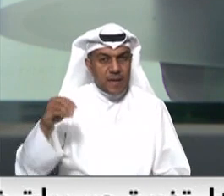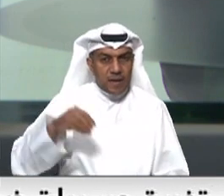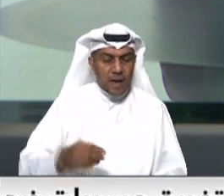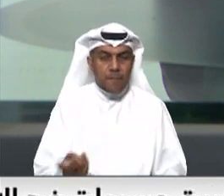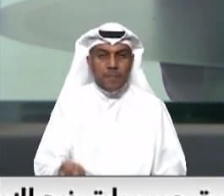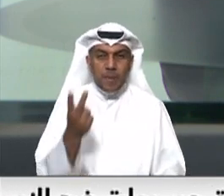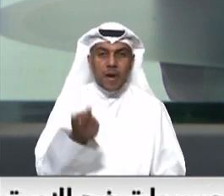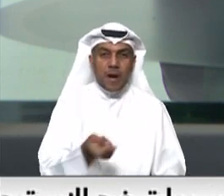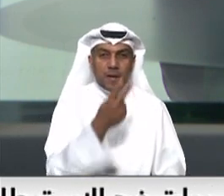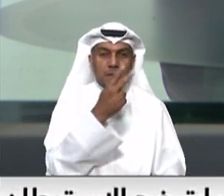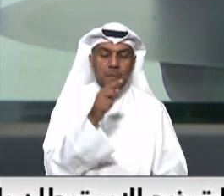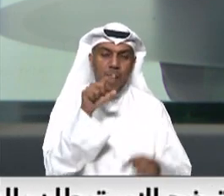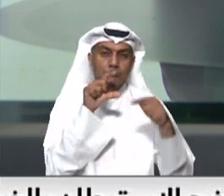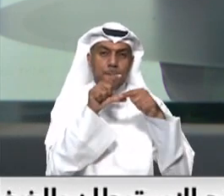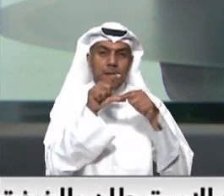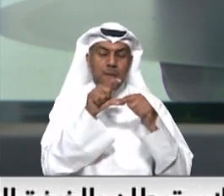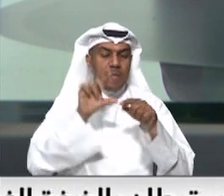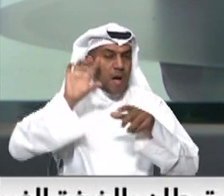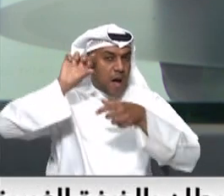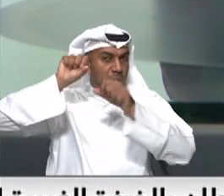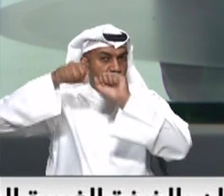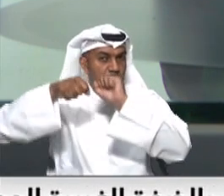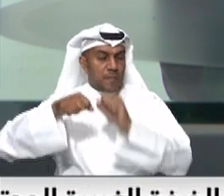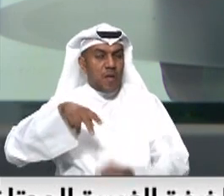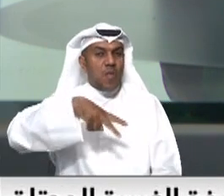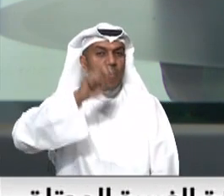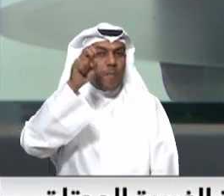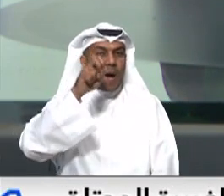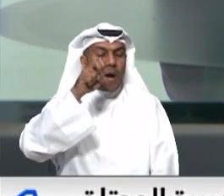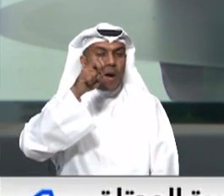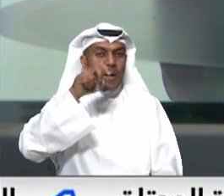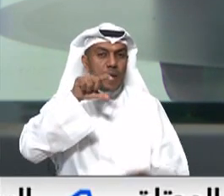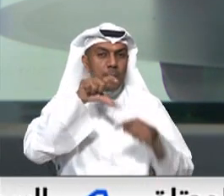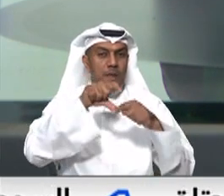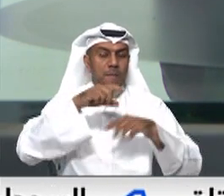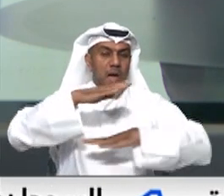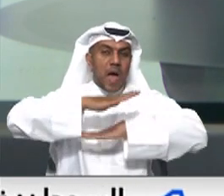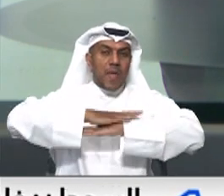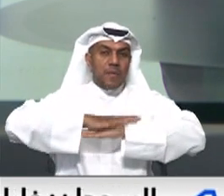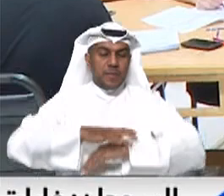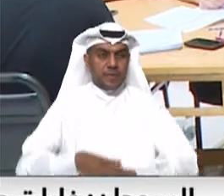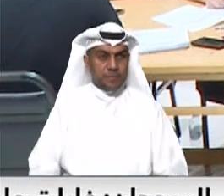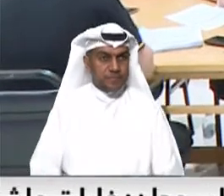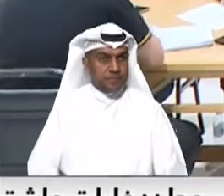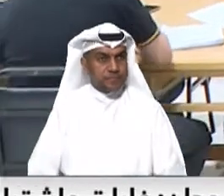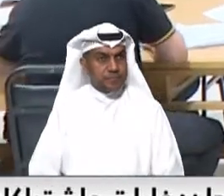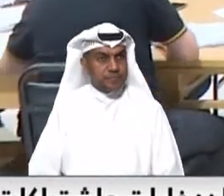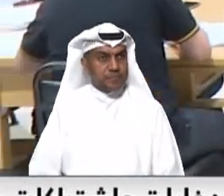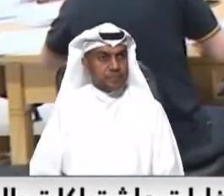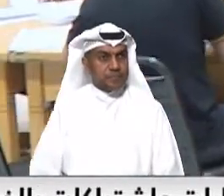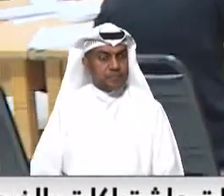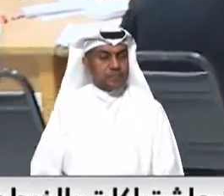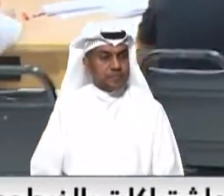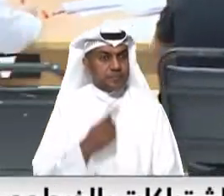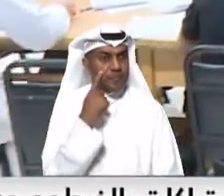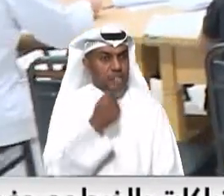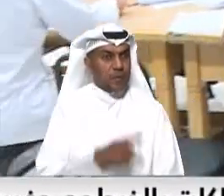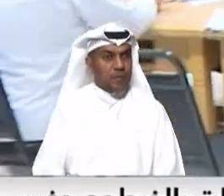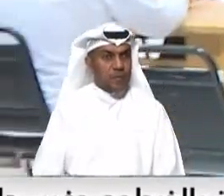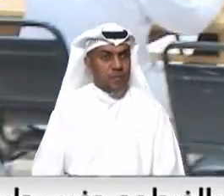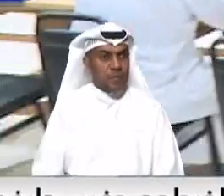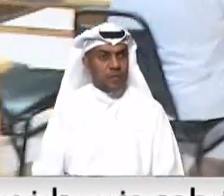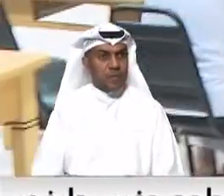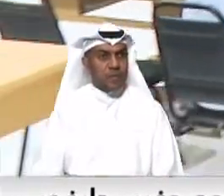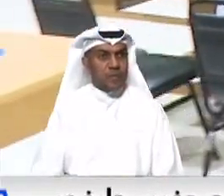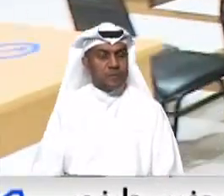77% في القسم العلمي والى 80% في الادبي هكذا كان المشهد